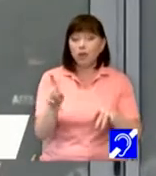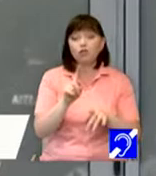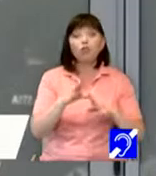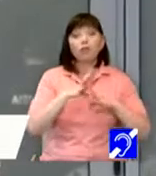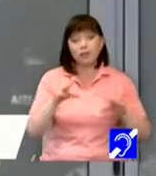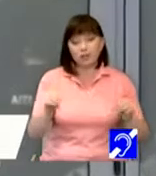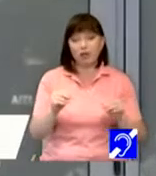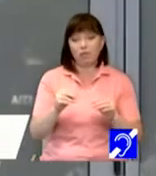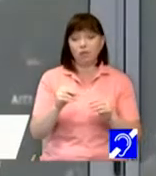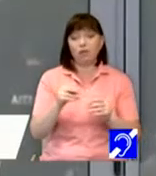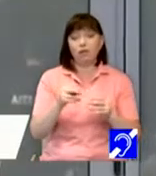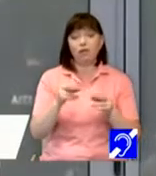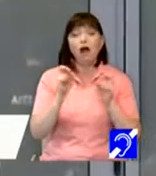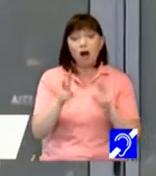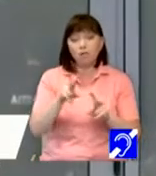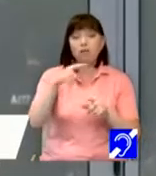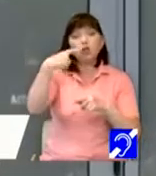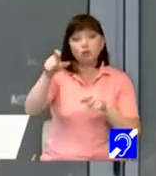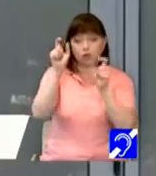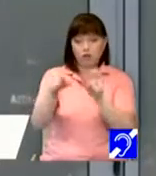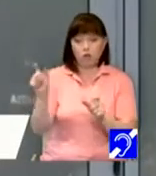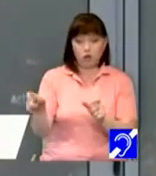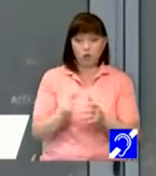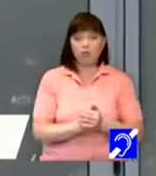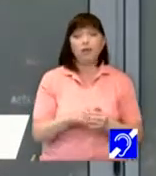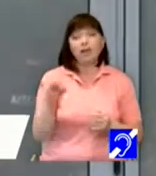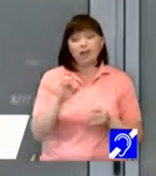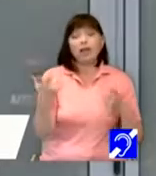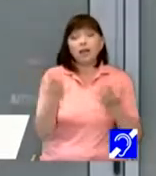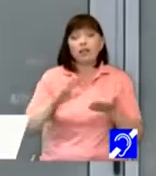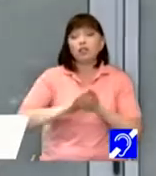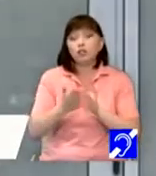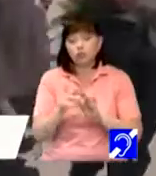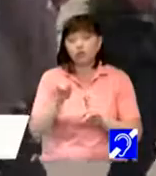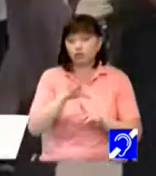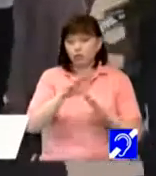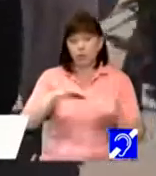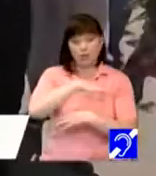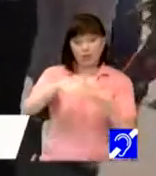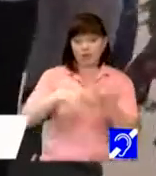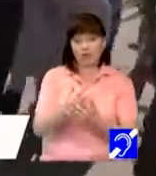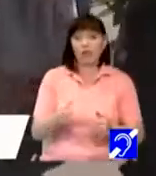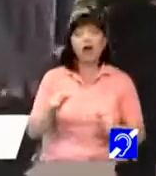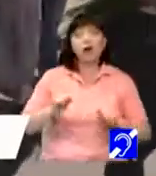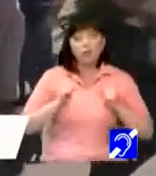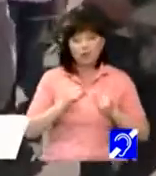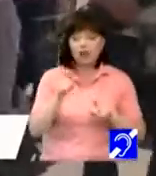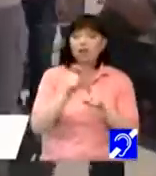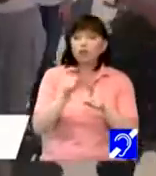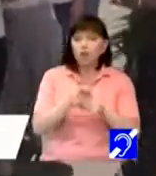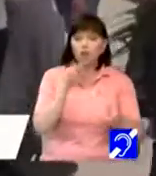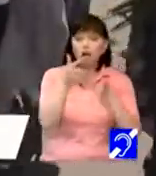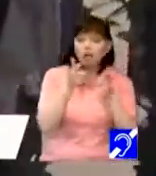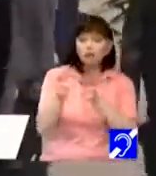evita alte riscuri și situații care cumva ar afecta negativ. Să evităm mesajele